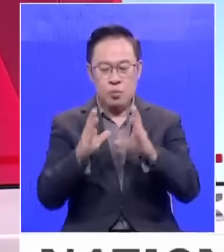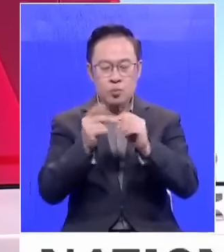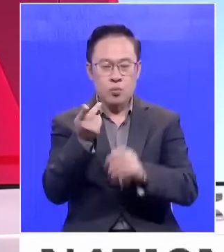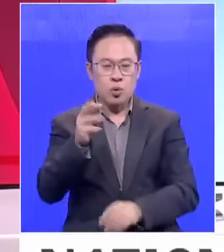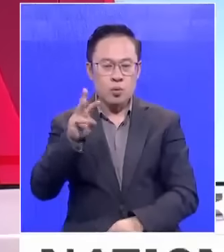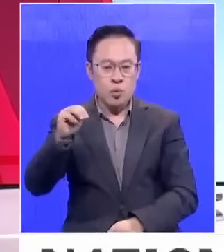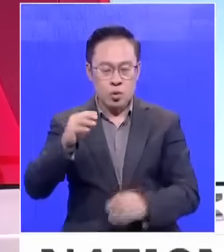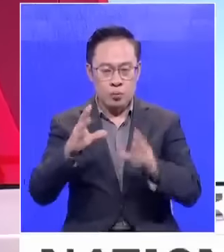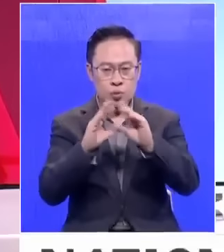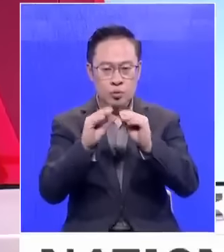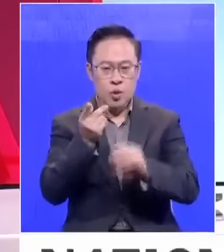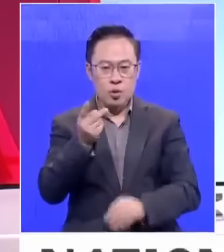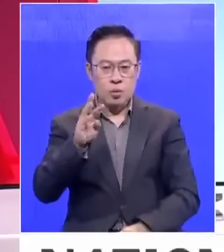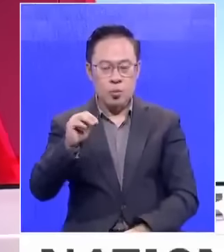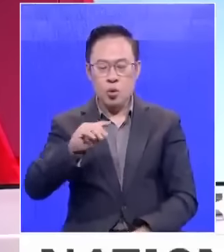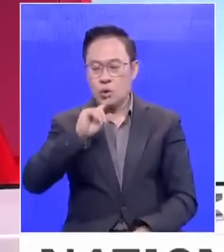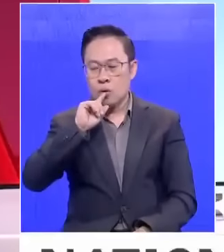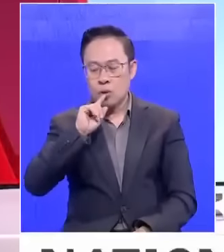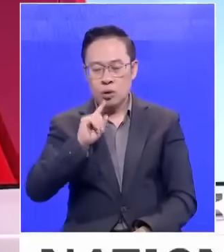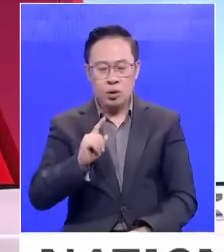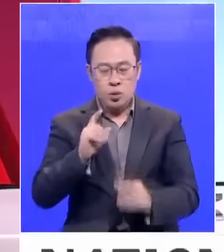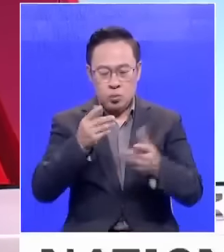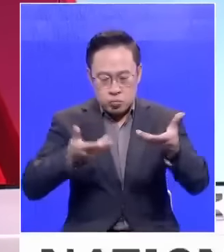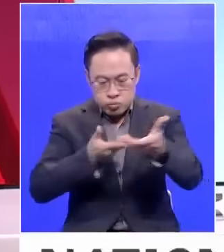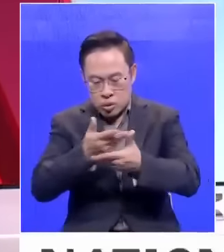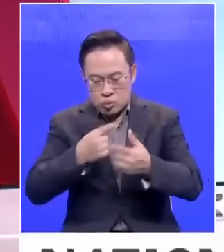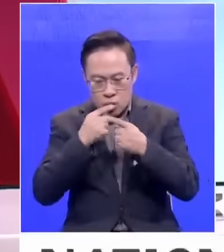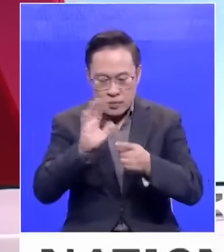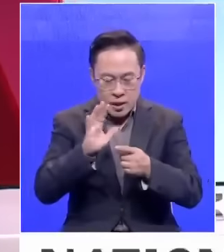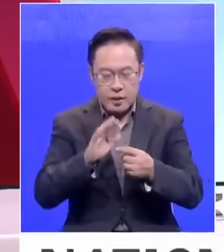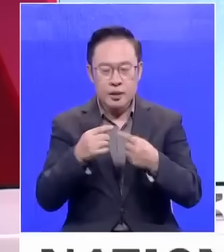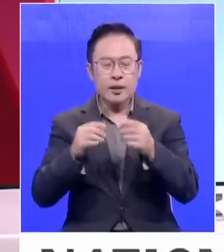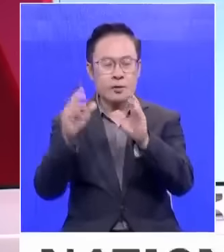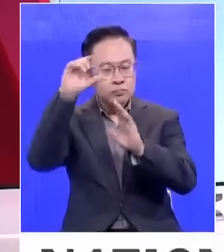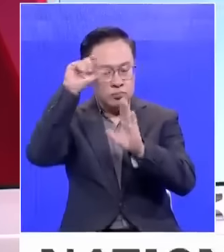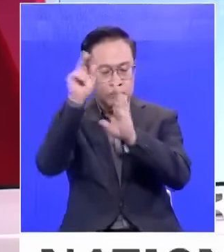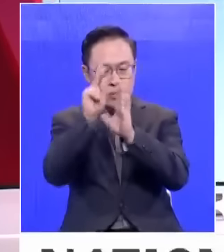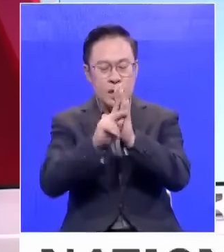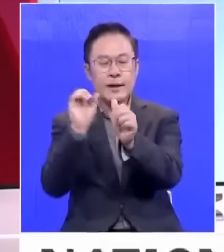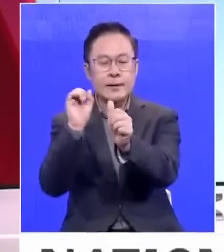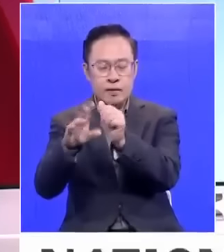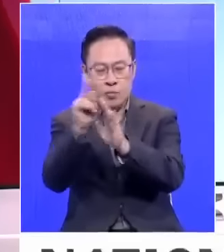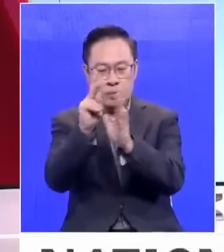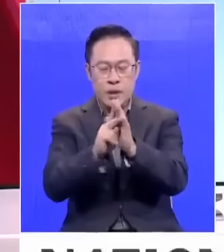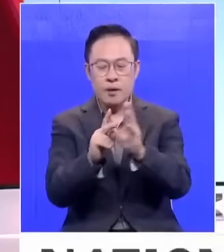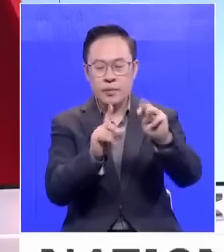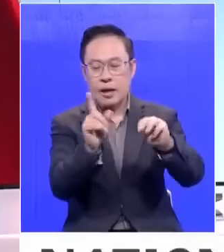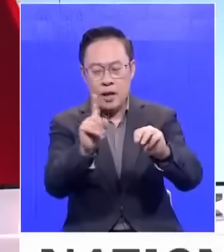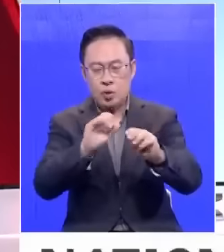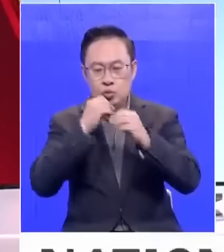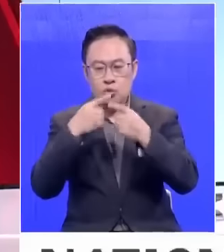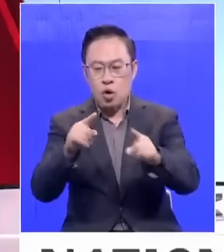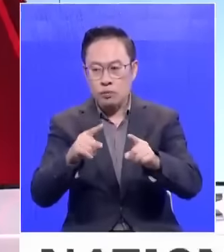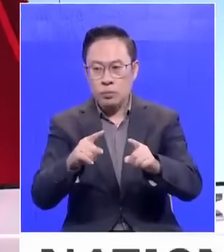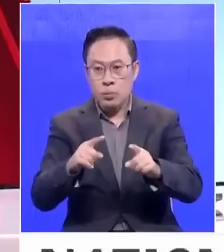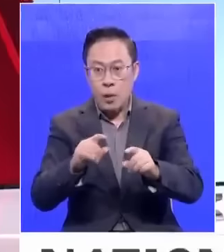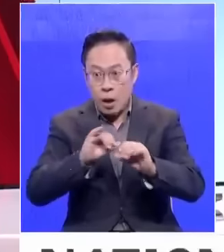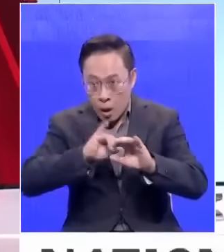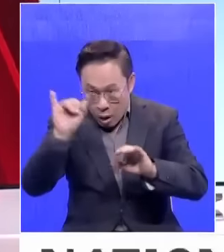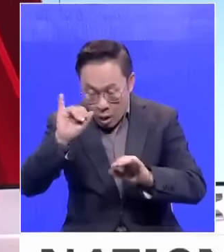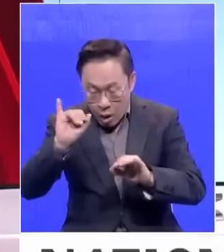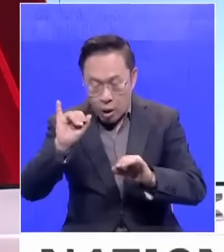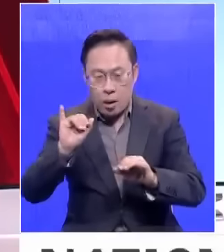ประกอบเป็นทางออกเลยแต่รอบนี้แม้กระทั่งว่าเงื่อนไขคุณสมบัติซึ่งไม่น่าจะอาจารย์บอกว่าจำไม่ได้ ด ิ ฉันในฐานะ